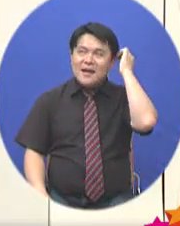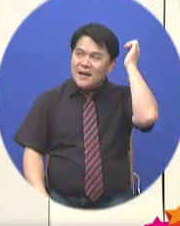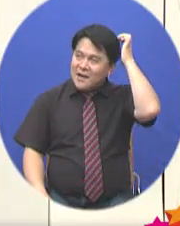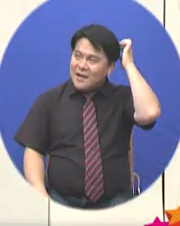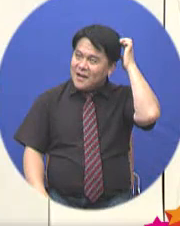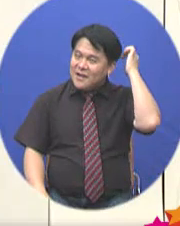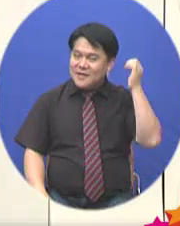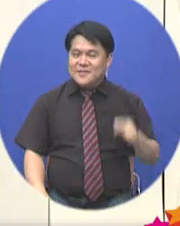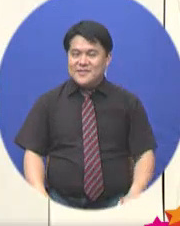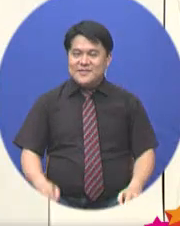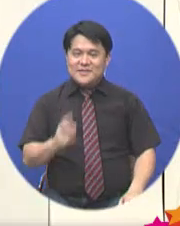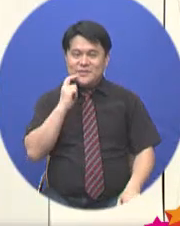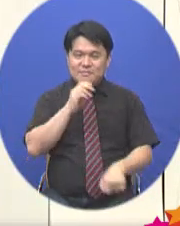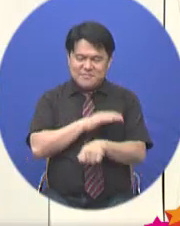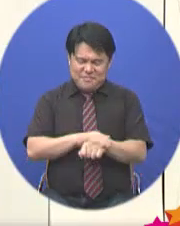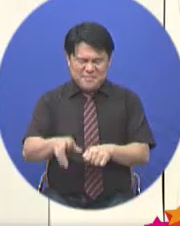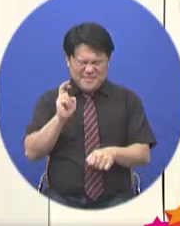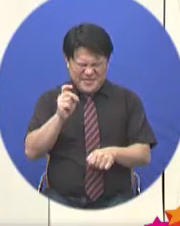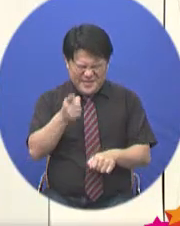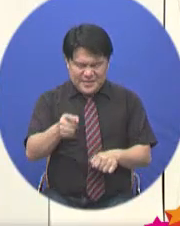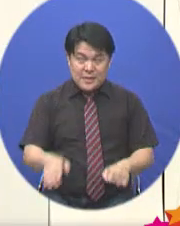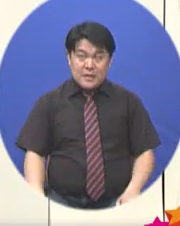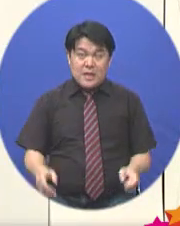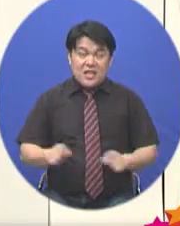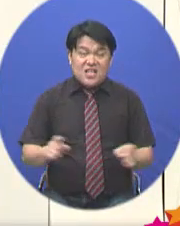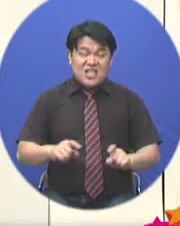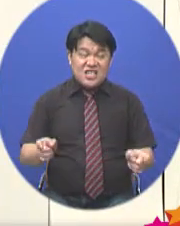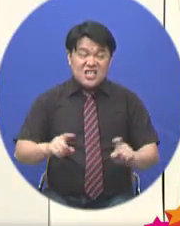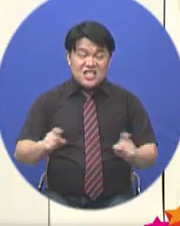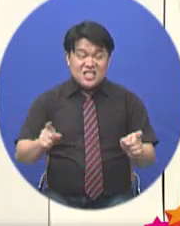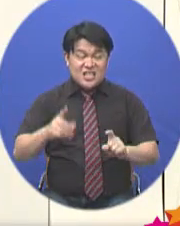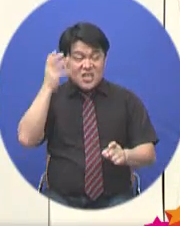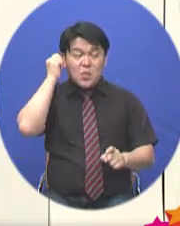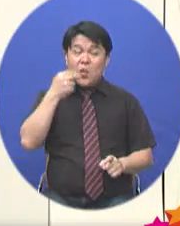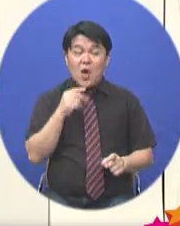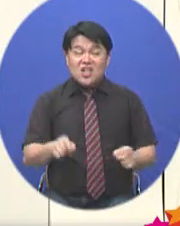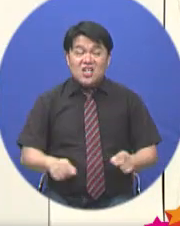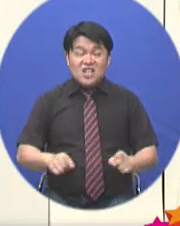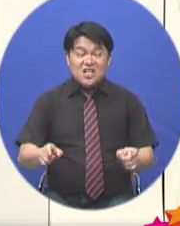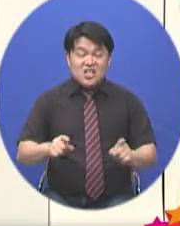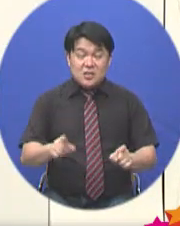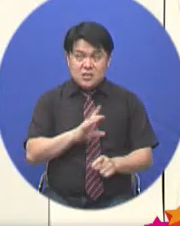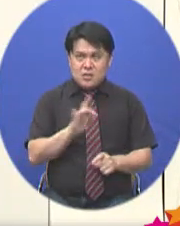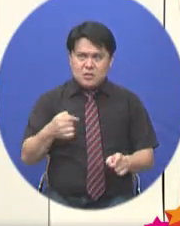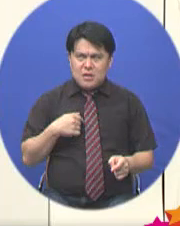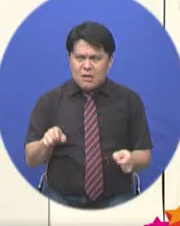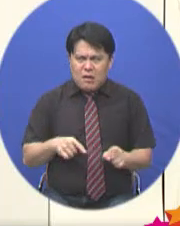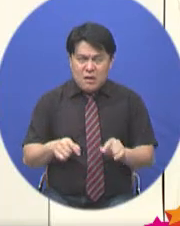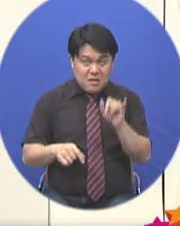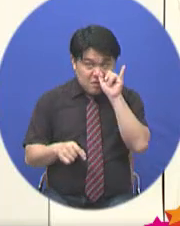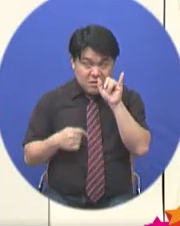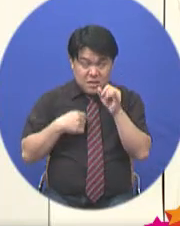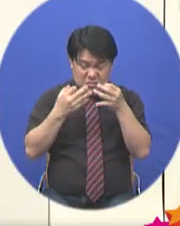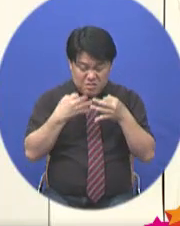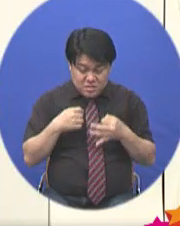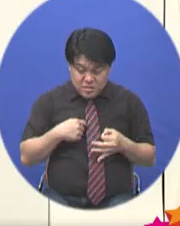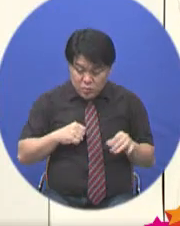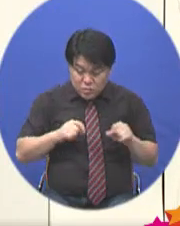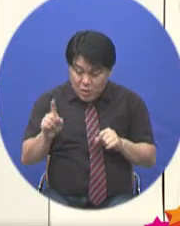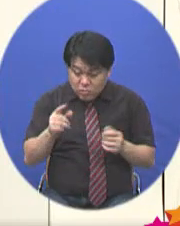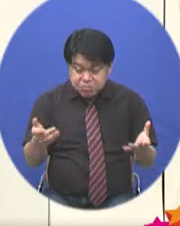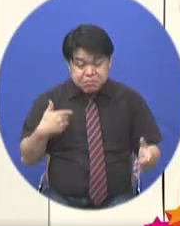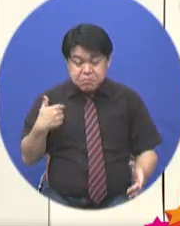그러면 자랑하신 걸로 기억을 하는데. 그러니까 떨려가지고 기억이 잘 안 나는 거예요. 네. 떨릴 때는 내가 뭘 했는지 잘 모르겠더라고요.